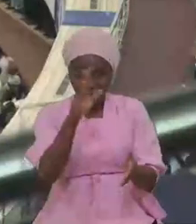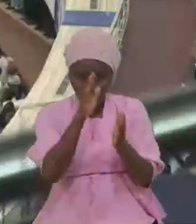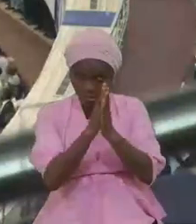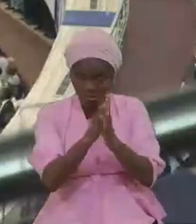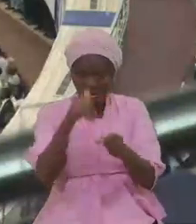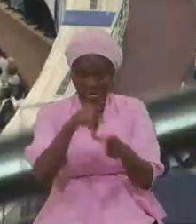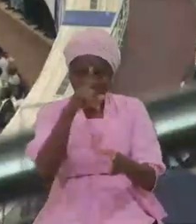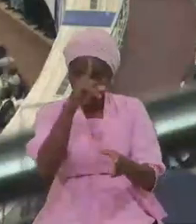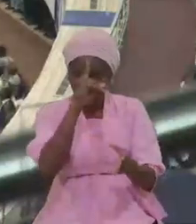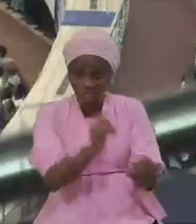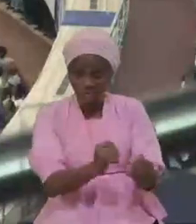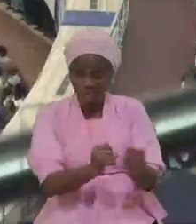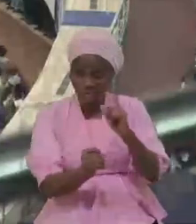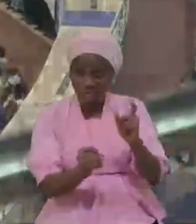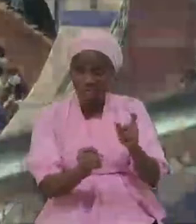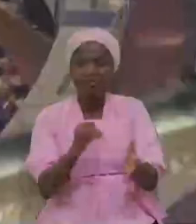Ce sera fait.